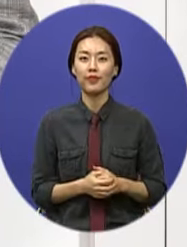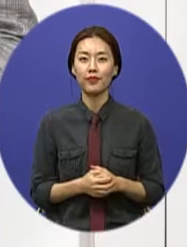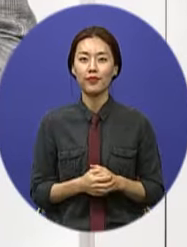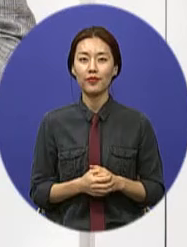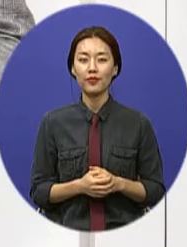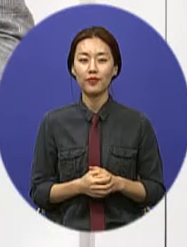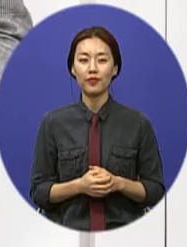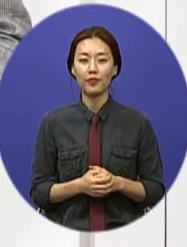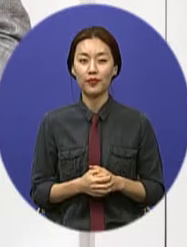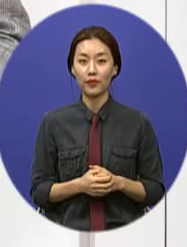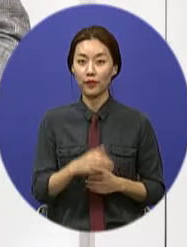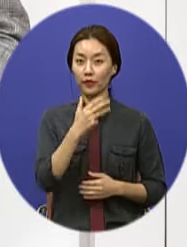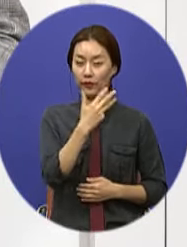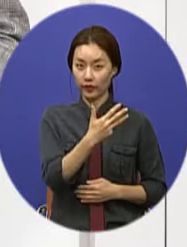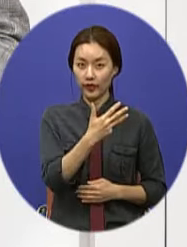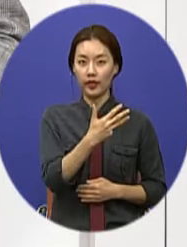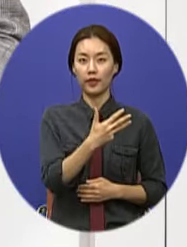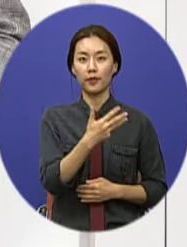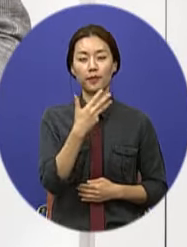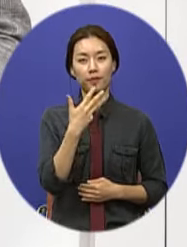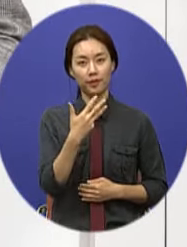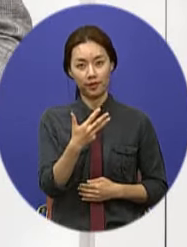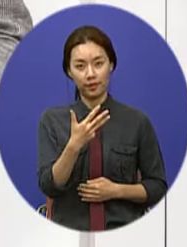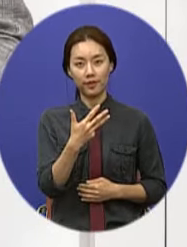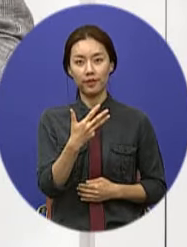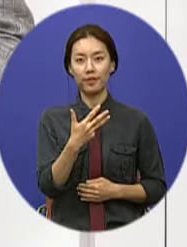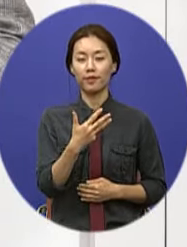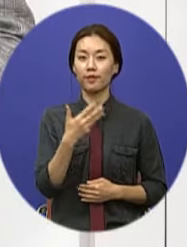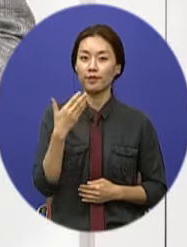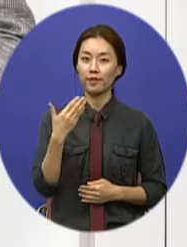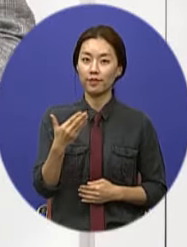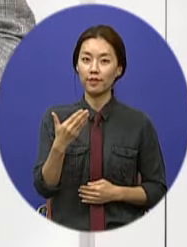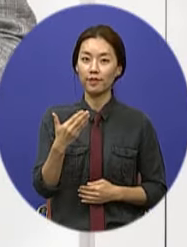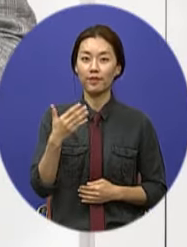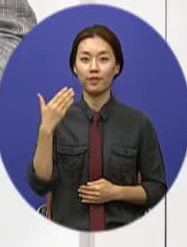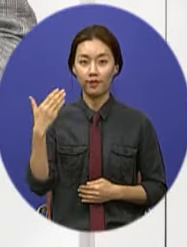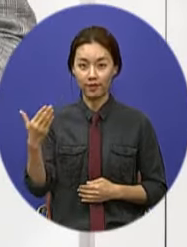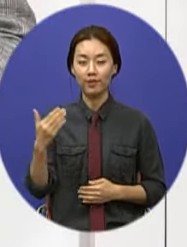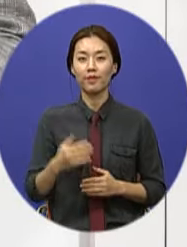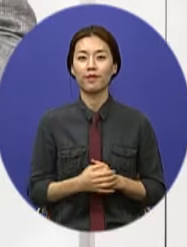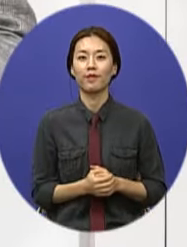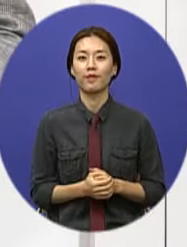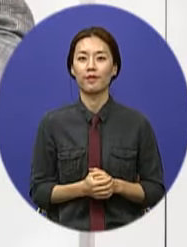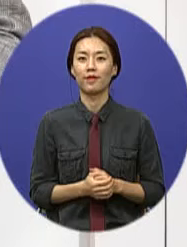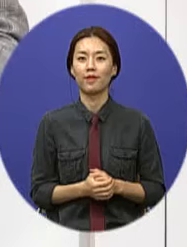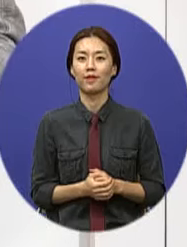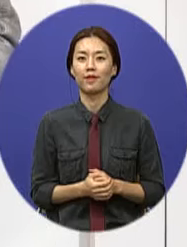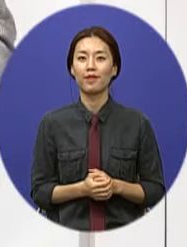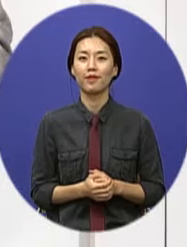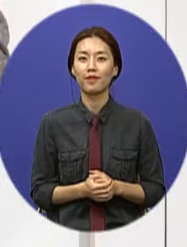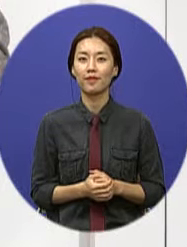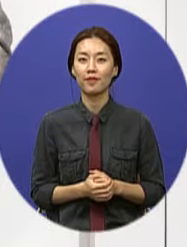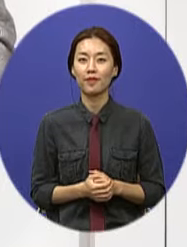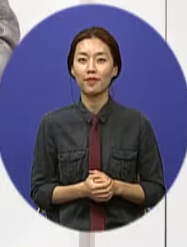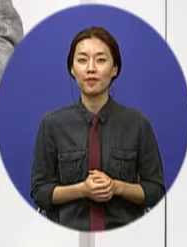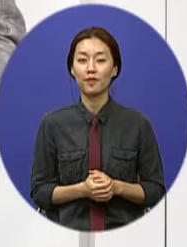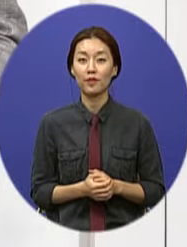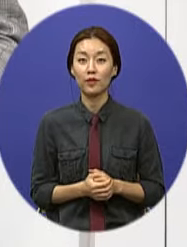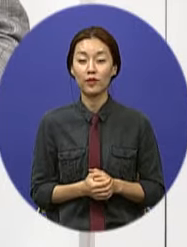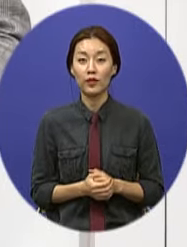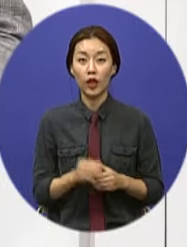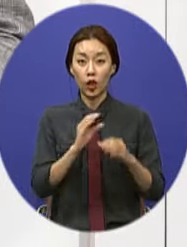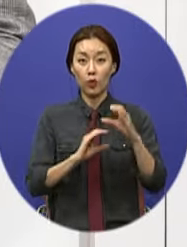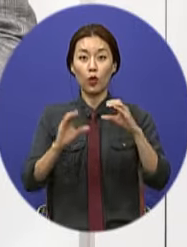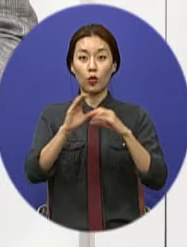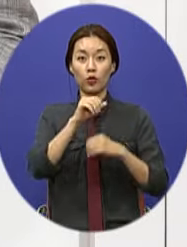주세요. 음정 8점 박자 8점 가사 9점 보너스 9점 네. 자, 이